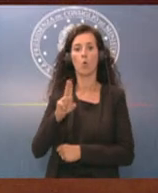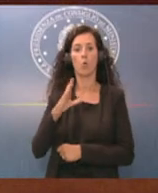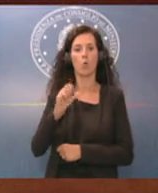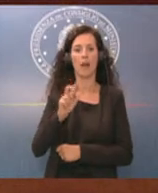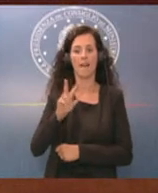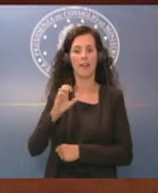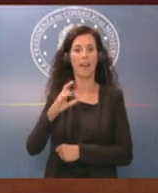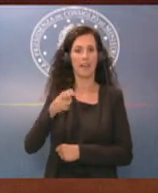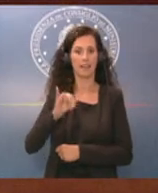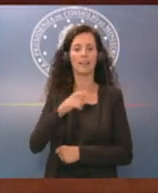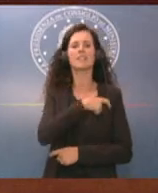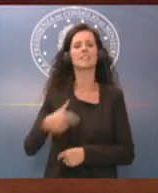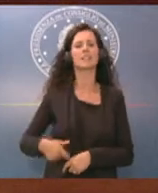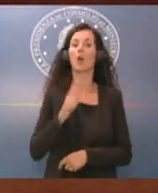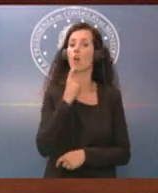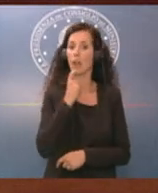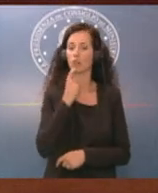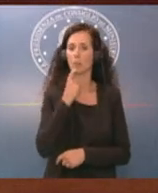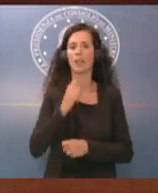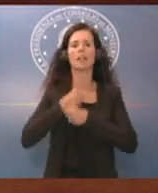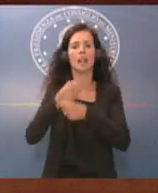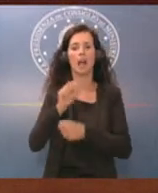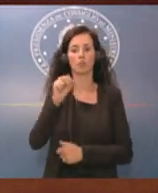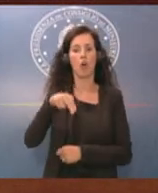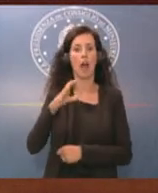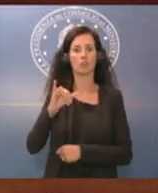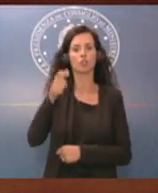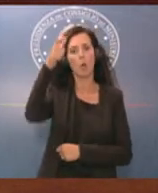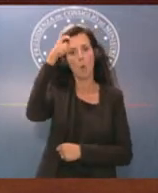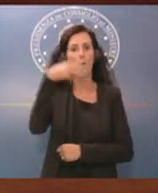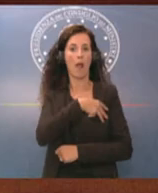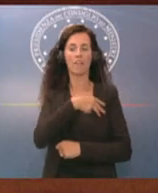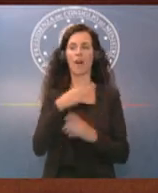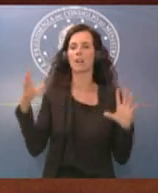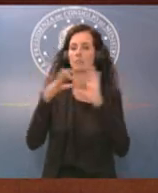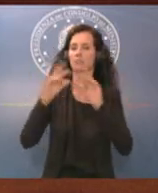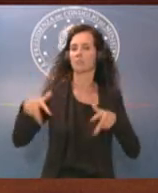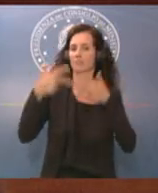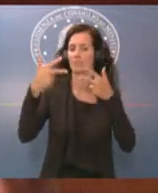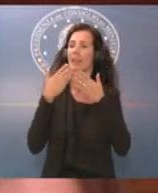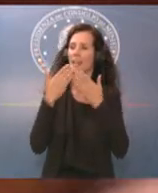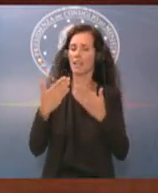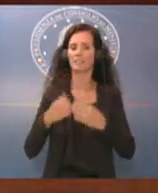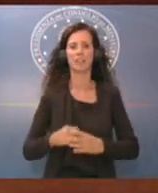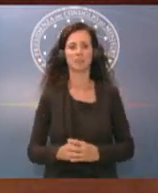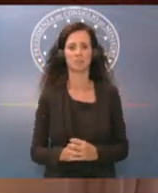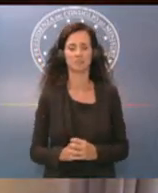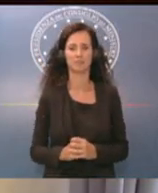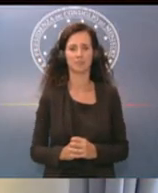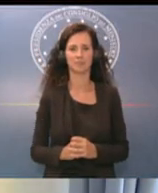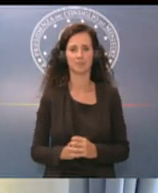Reggio Emilia e delegato ANCI dal welfare, con noi collegato da remoto. Grazie Luca.